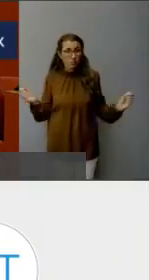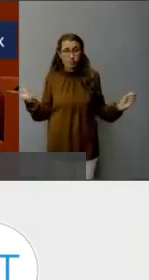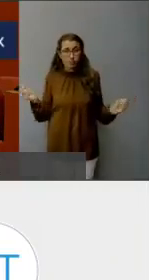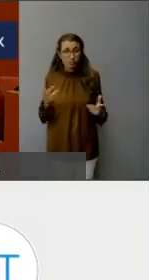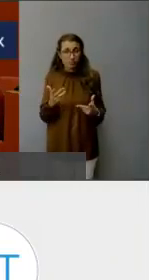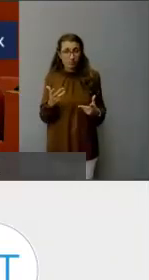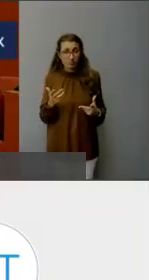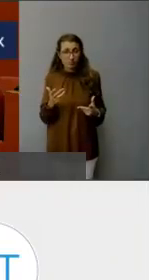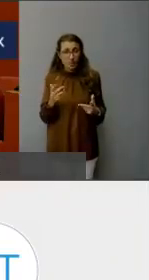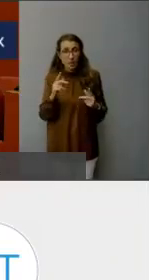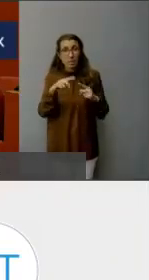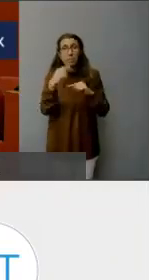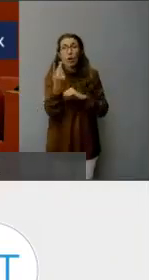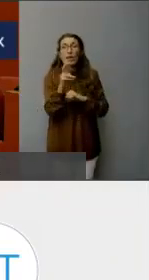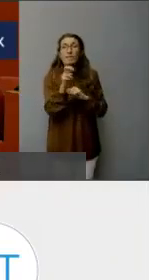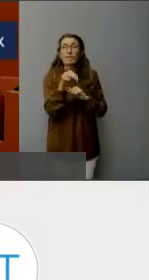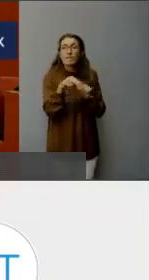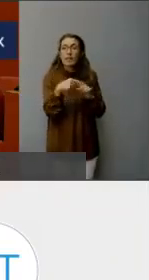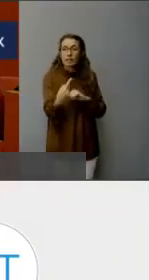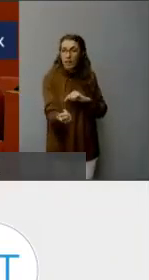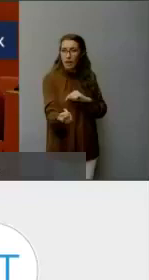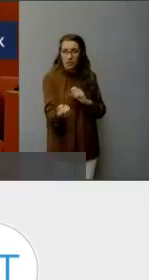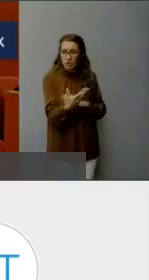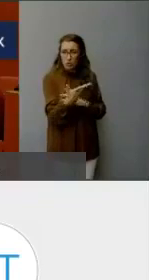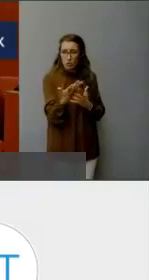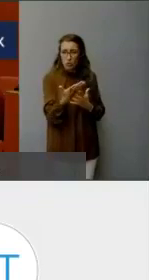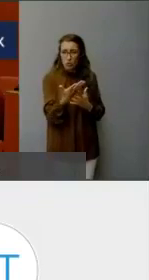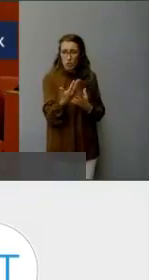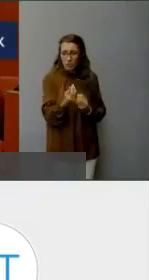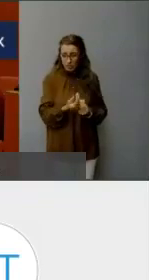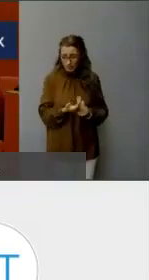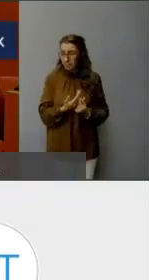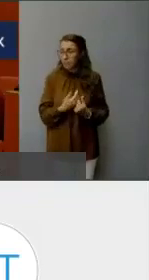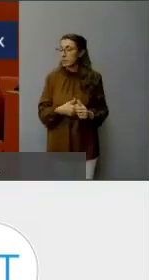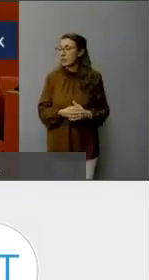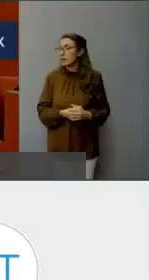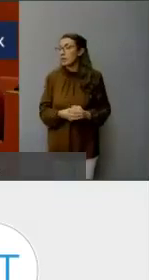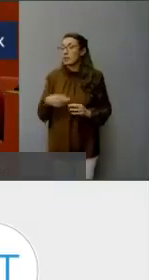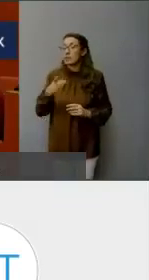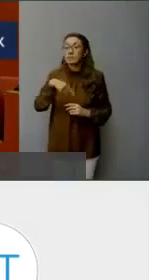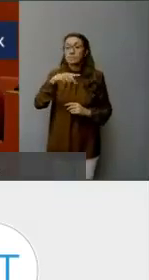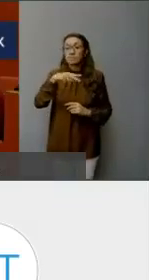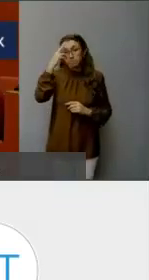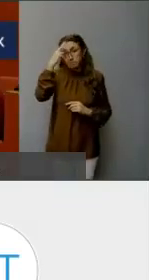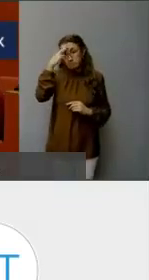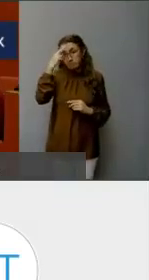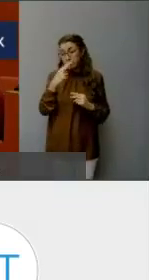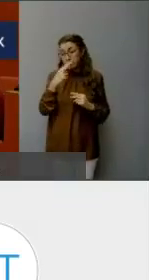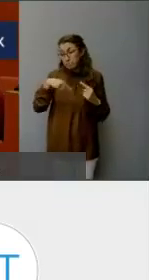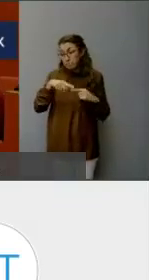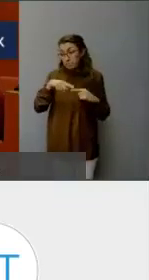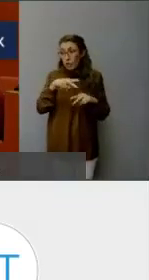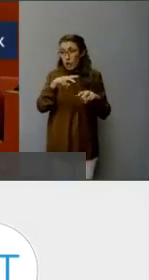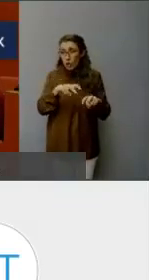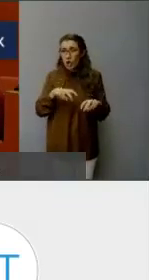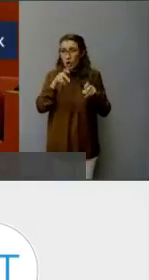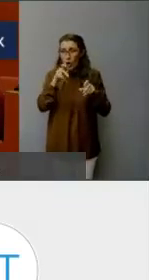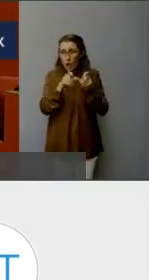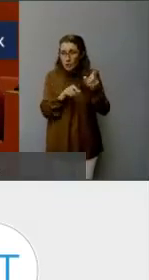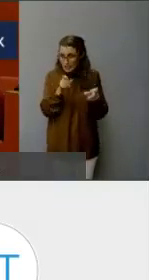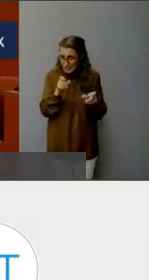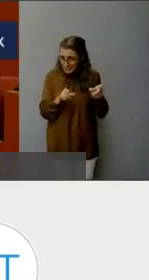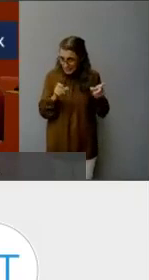cosa succederà dopo i vent'anni tra lo ricordiamo ricordavamo che con di contadini in audizione i